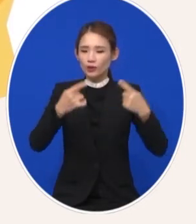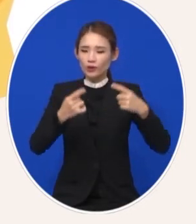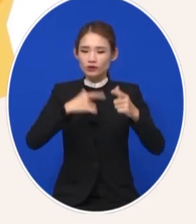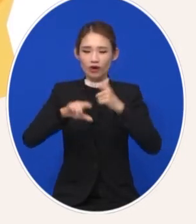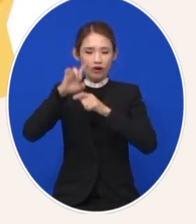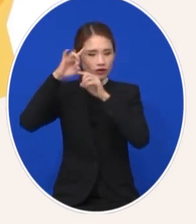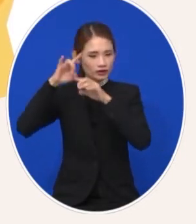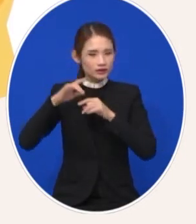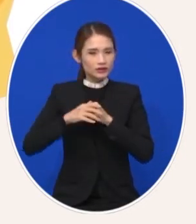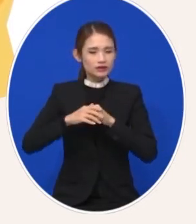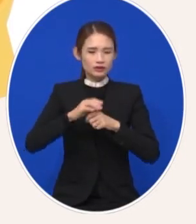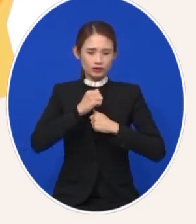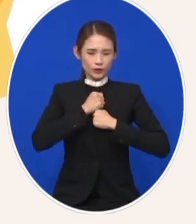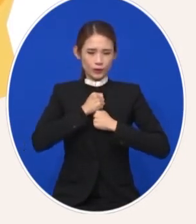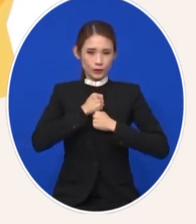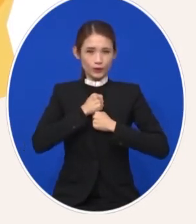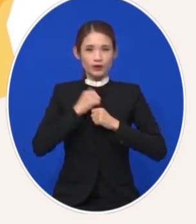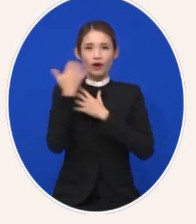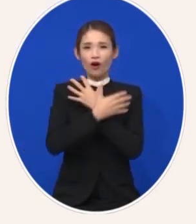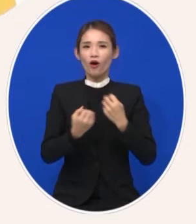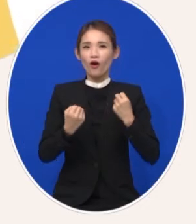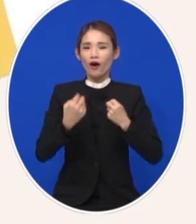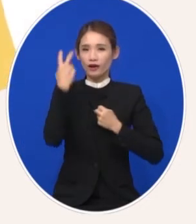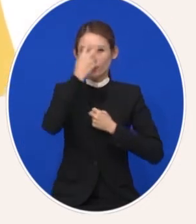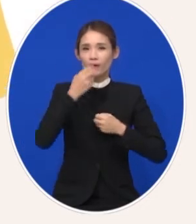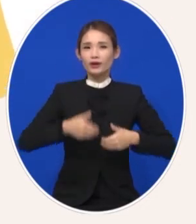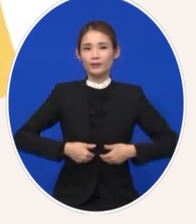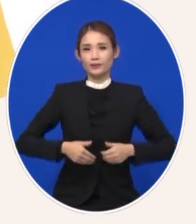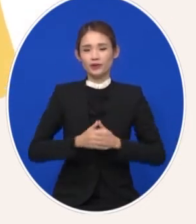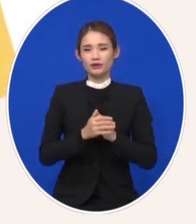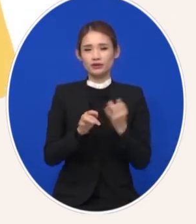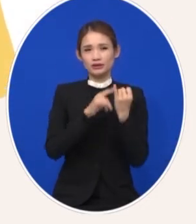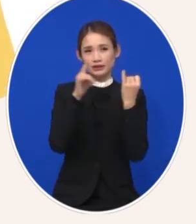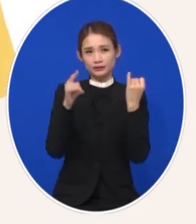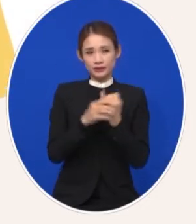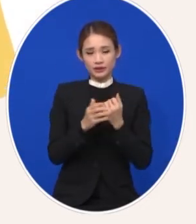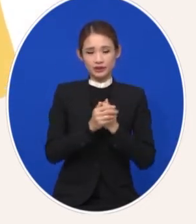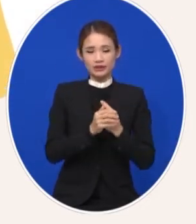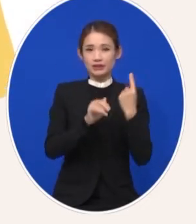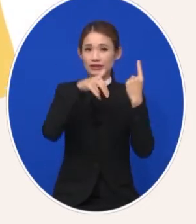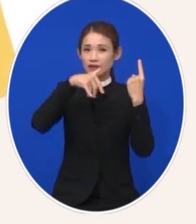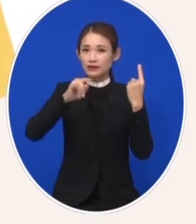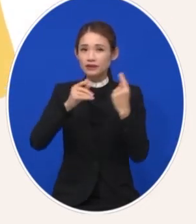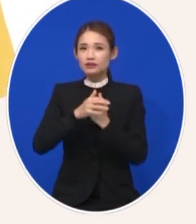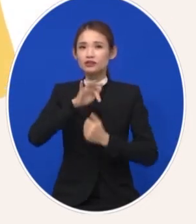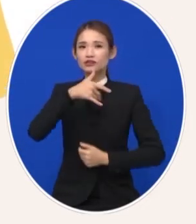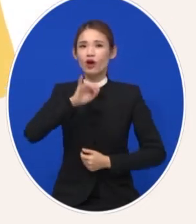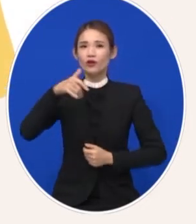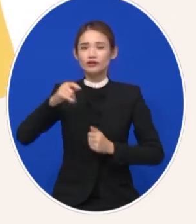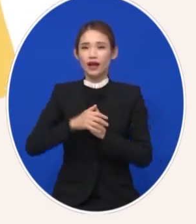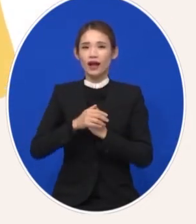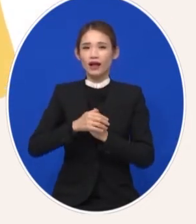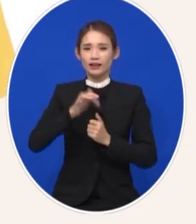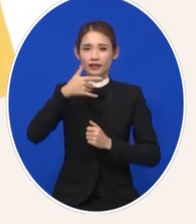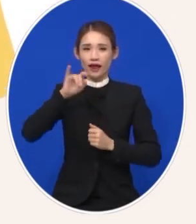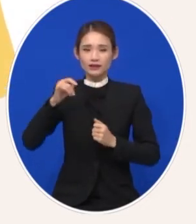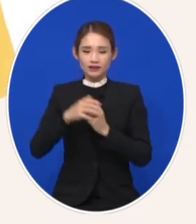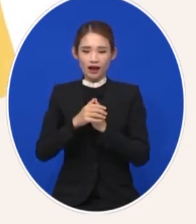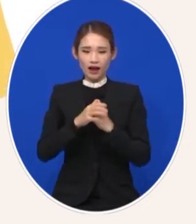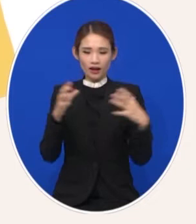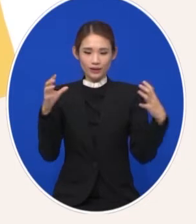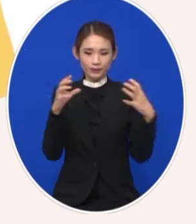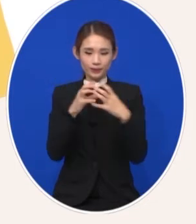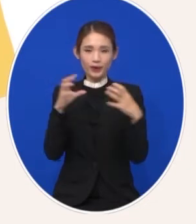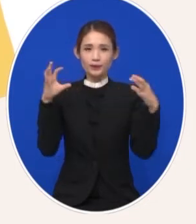신중한 건강관리가 필요합니다. 임신 1기는 정자, 난자가 나팔관에서 만나 수정돼 자궁